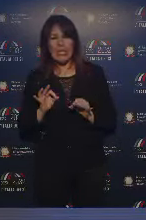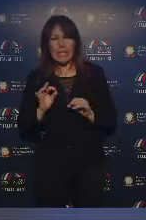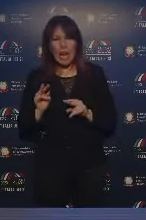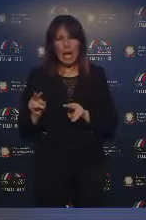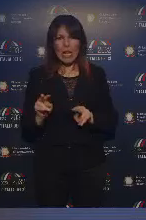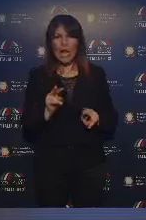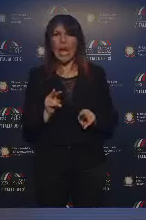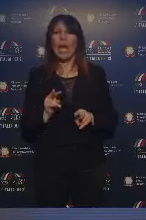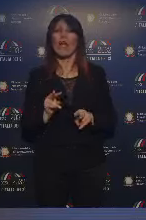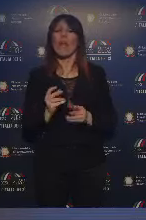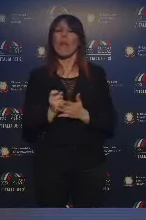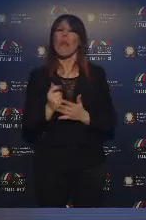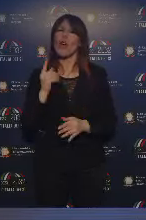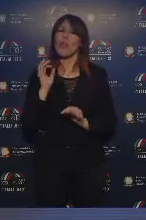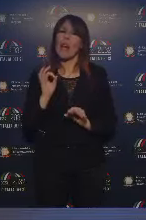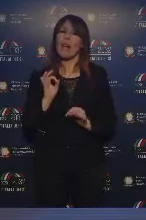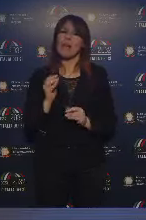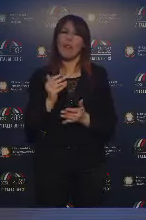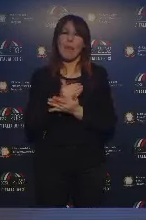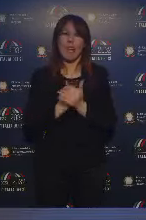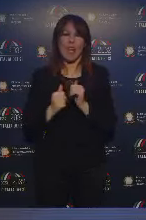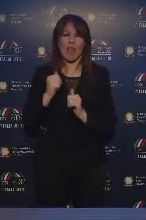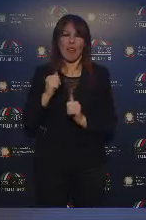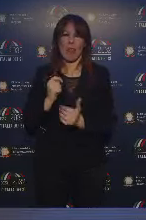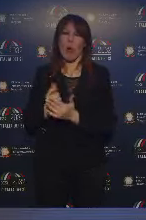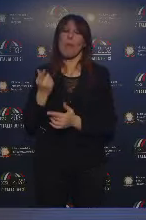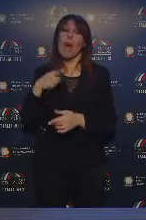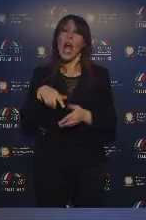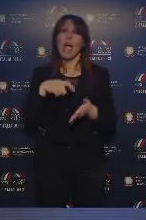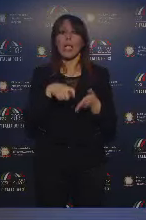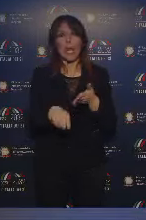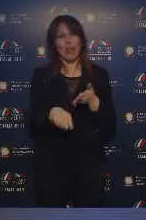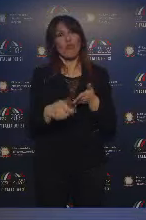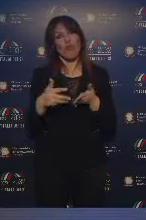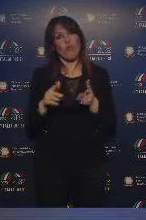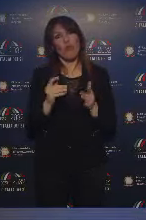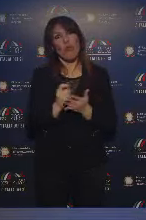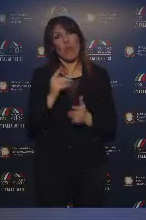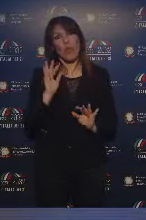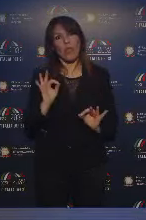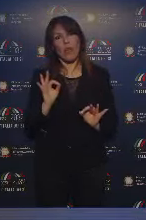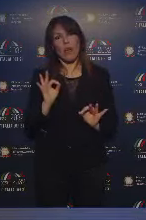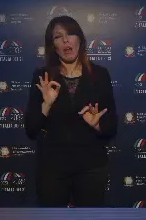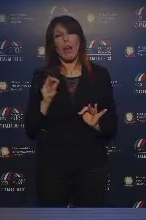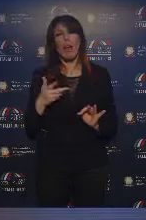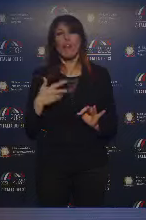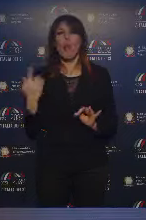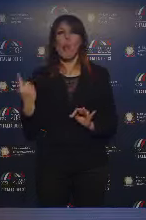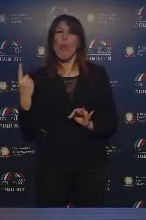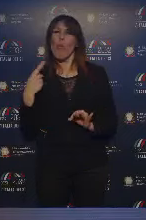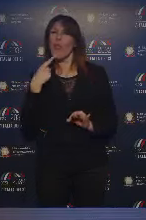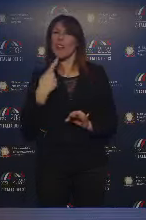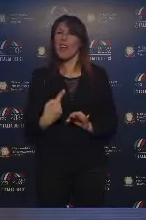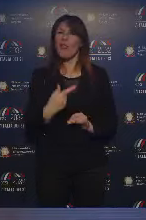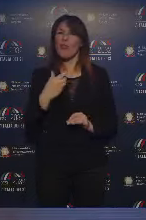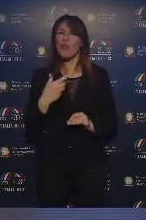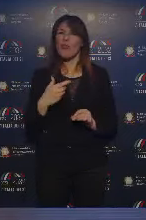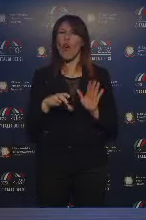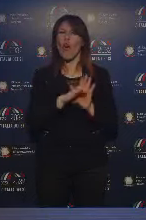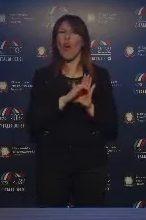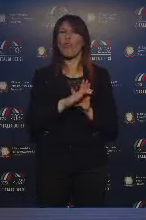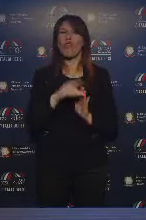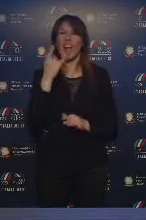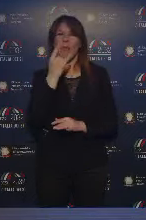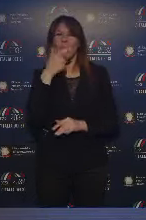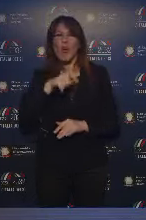importanti la prevenzione è importante Poi però occorre la sanzione Quindi abbiamo introdotto Qualcuno ha detto che è un codice cattivo Perché Salvini è